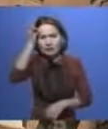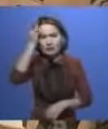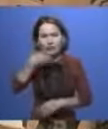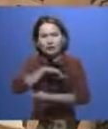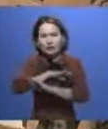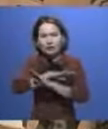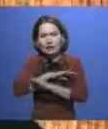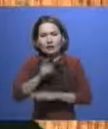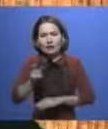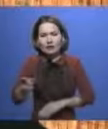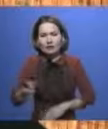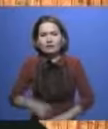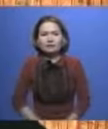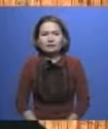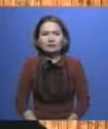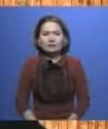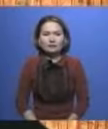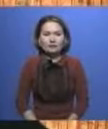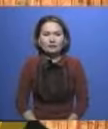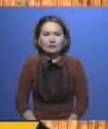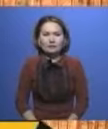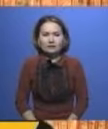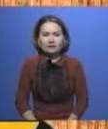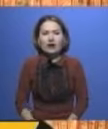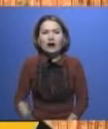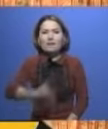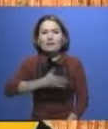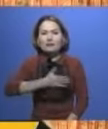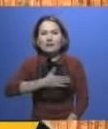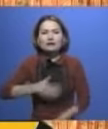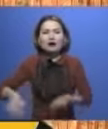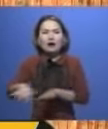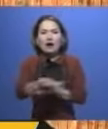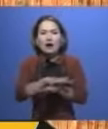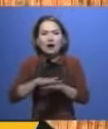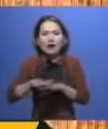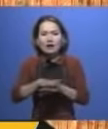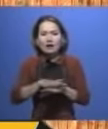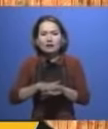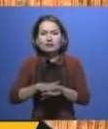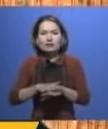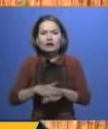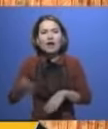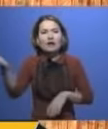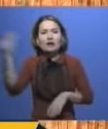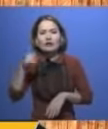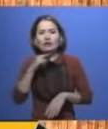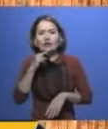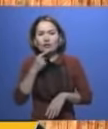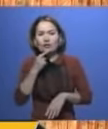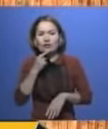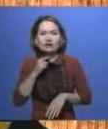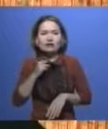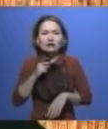Мы много говорили о том, что именно через искусство, через... Біз халқымыздың басынан өткен қиын кезеңді бүгінгі ұрпаққа бейнелеу, шынайы